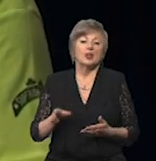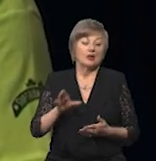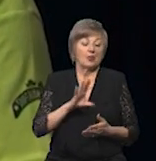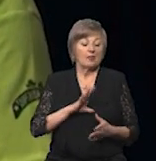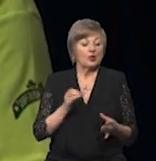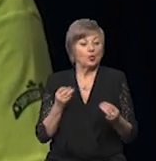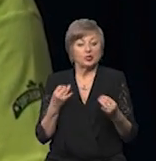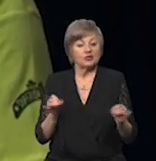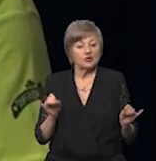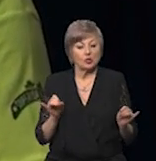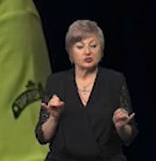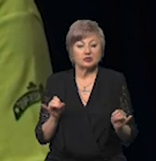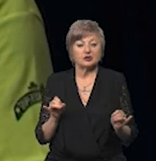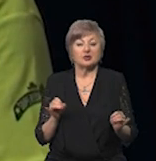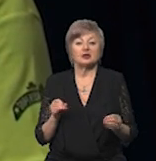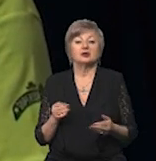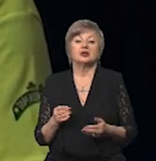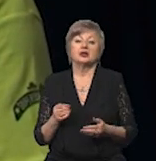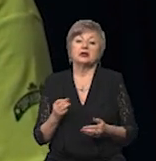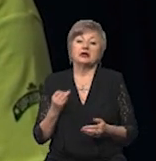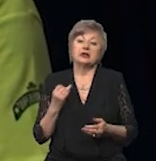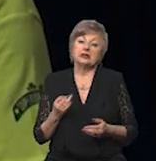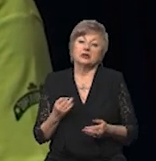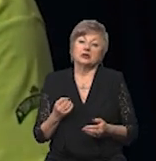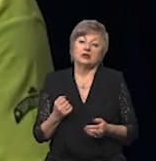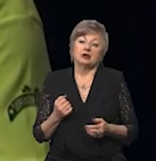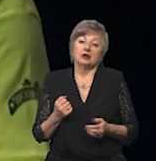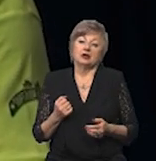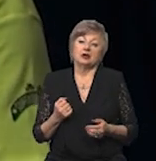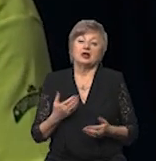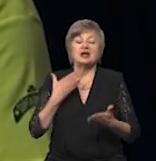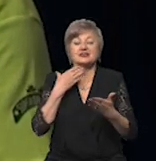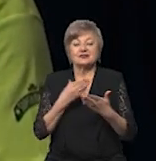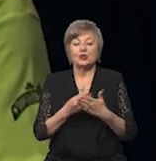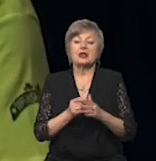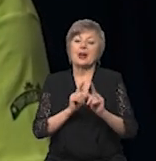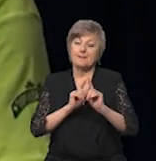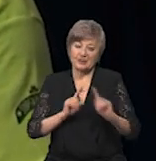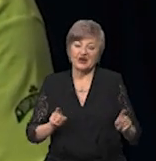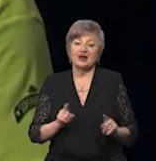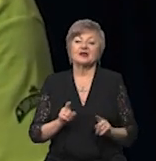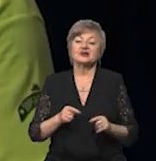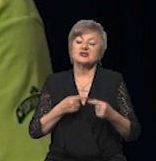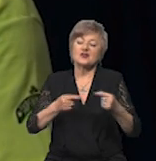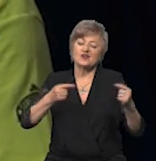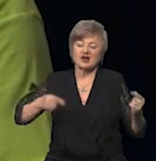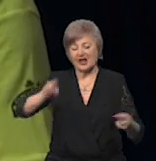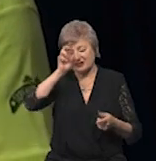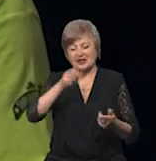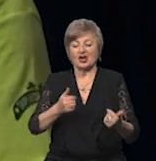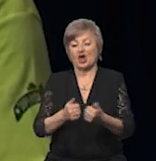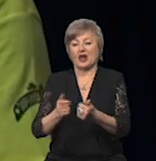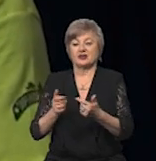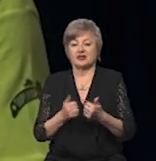здивований. Є прелість, є своя прелість і в різних країнах, в різних ландшафтах. Я